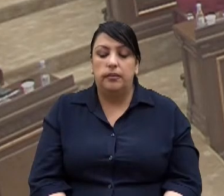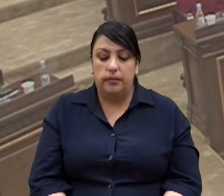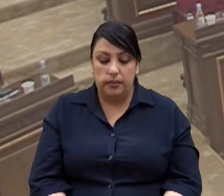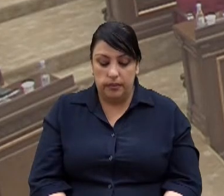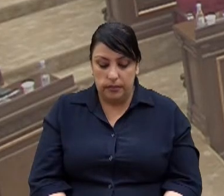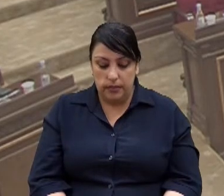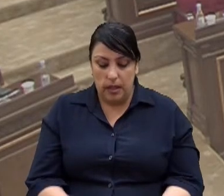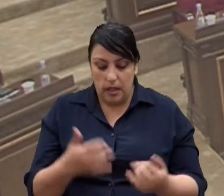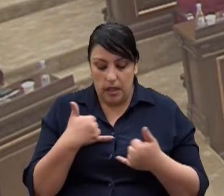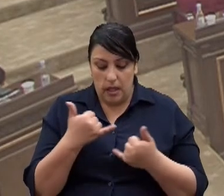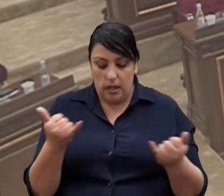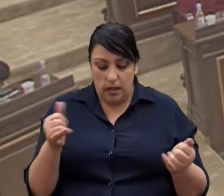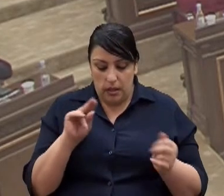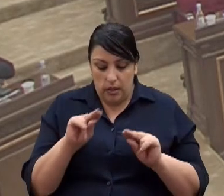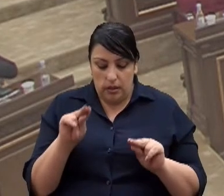Հարգելի գործընկերներ,